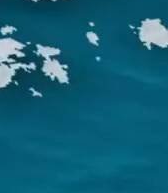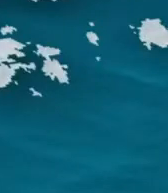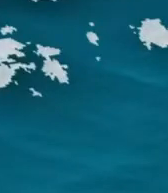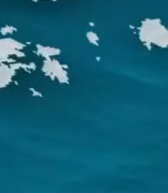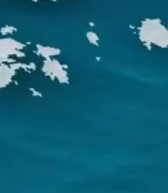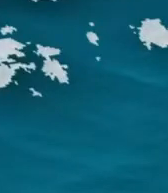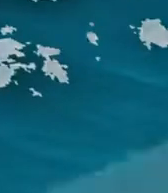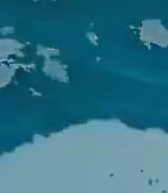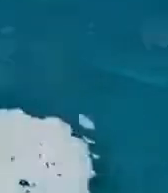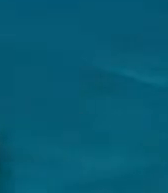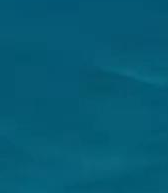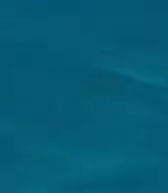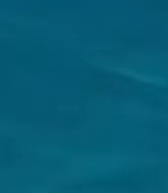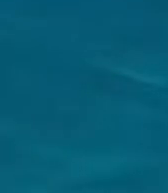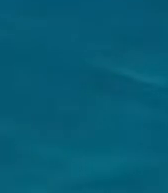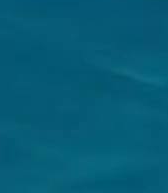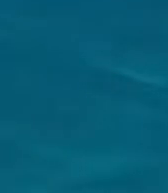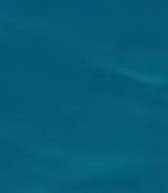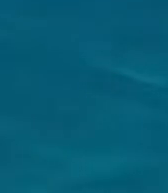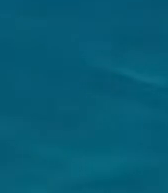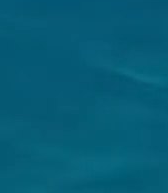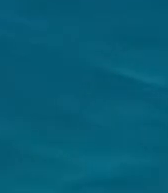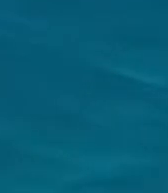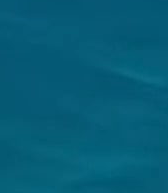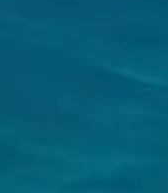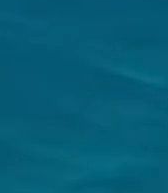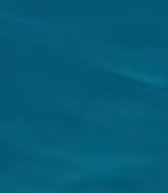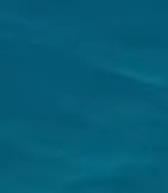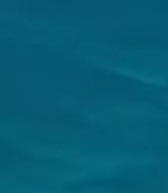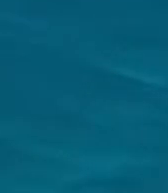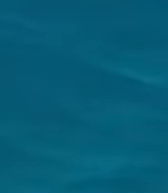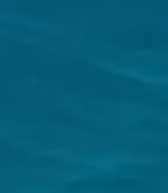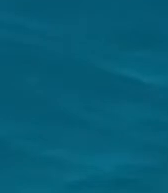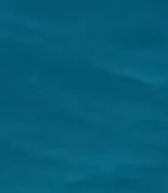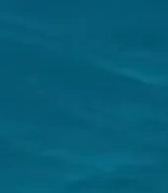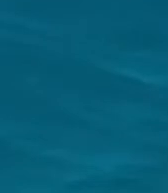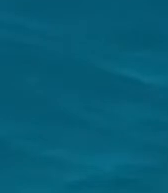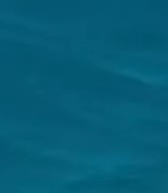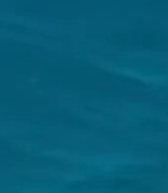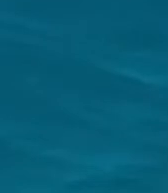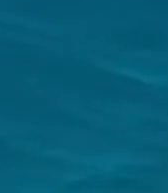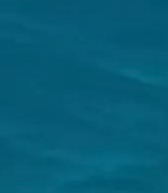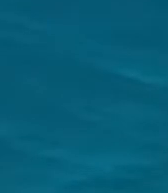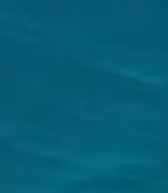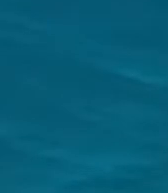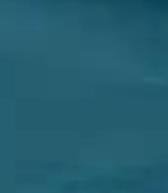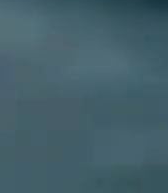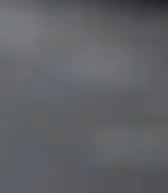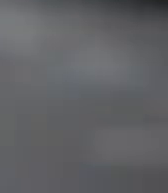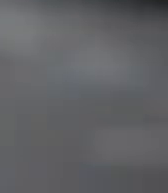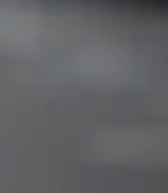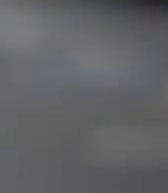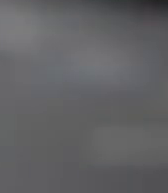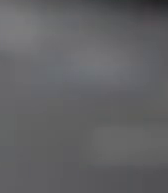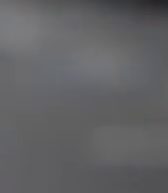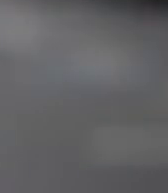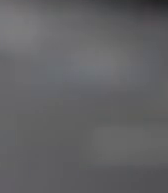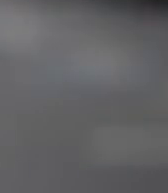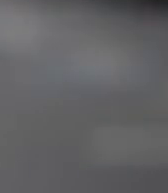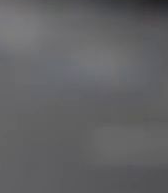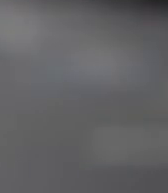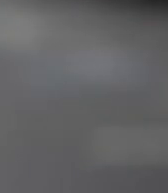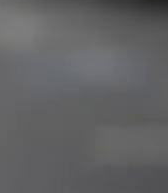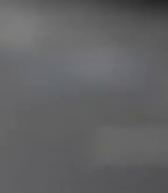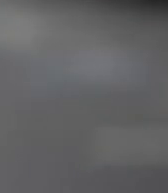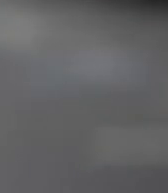오르겠습니다. 바다의 물결은 오늘 밤부터 높아지겠는데요. 최고 3m로 일겠습니다. 당분간 추위가